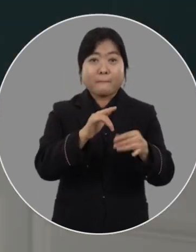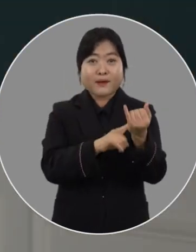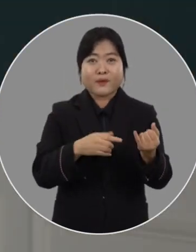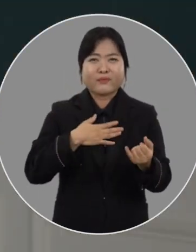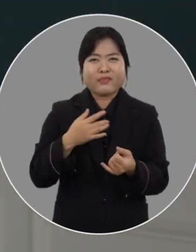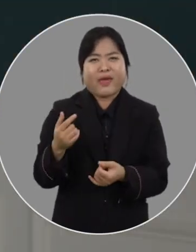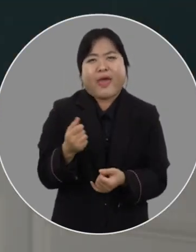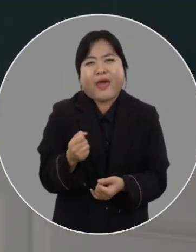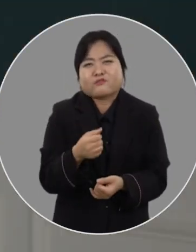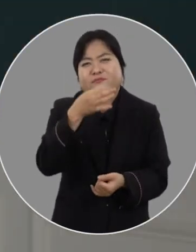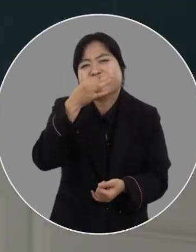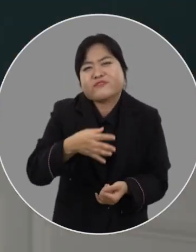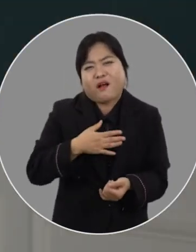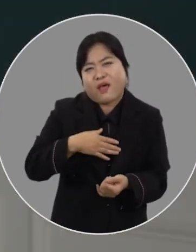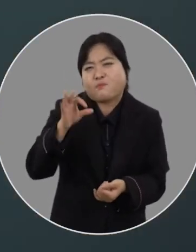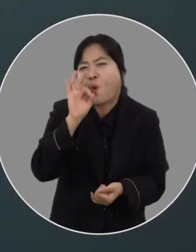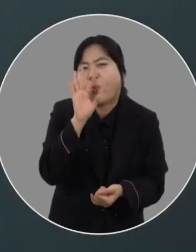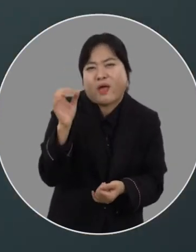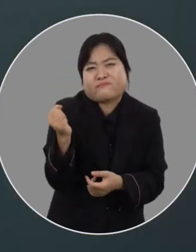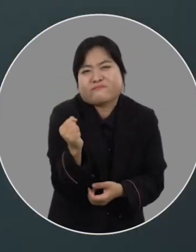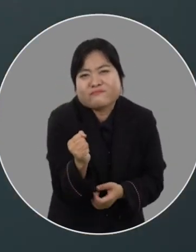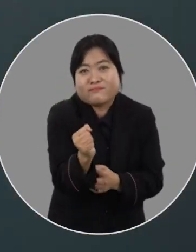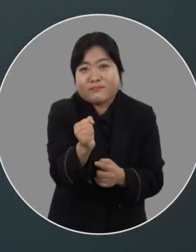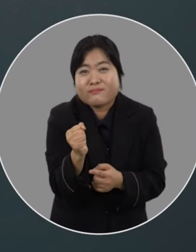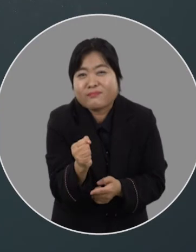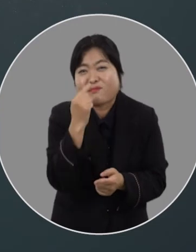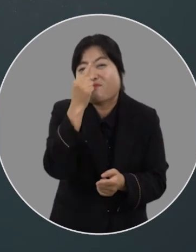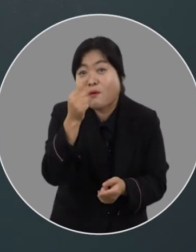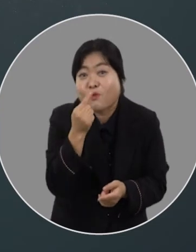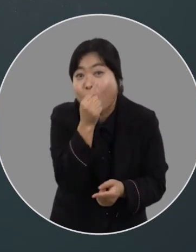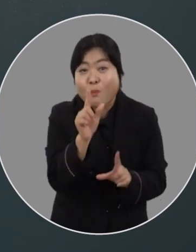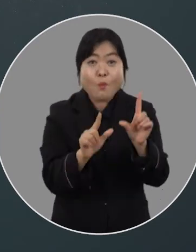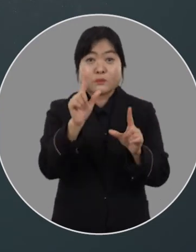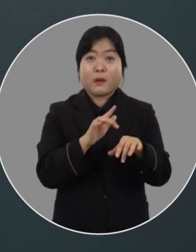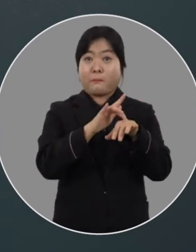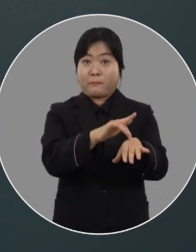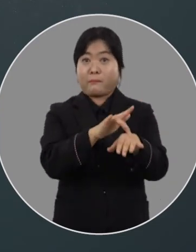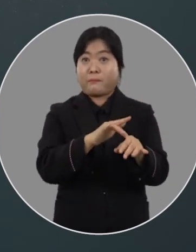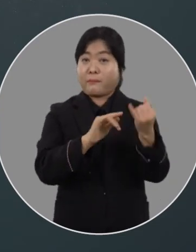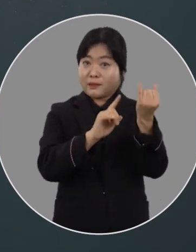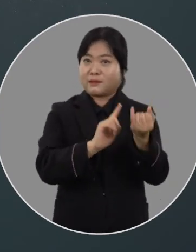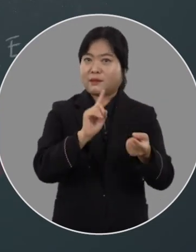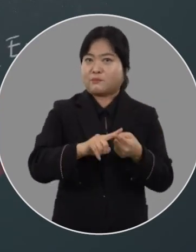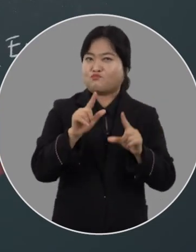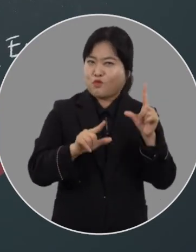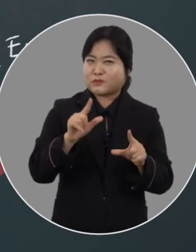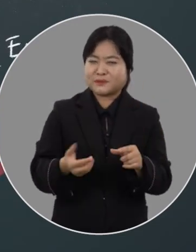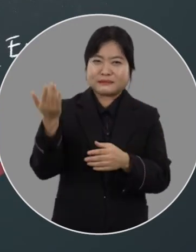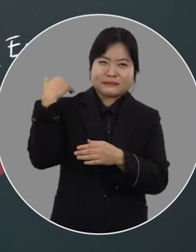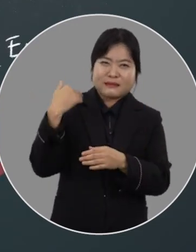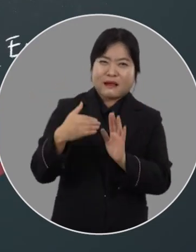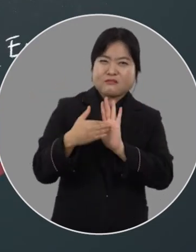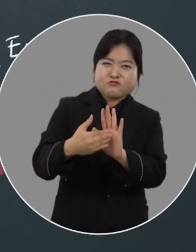아이고 난 너무 힘이 들어서 뭐를 못해라고 이 지팡이를 짚고 다니면서 하는 것과 같은 마녀에 대한 모습과 같은 것은 저항하지